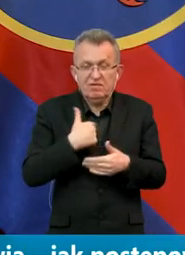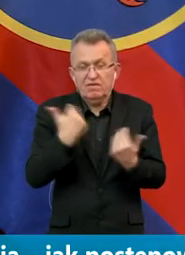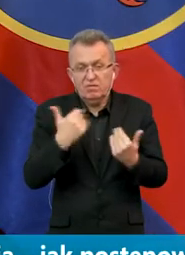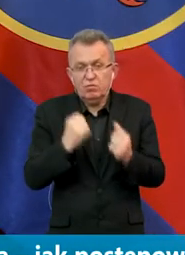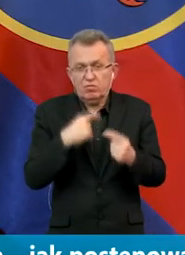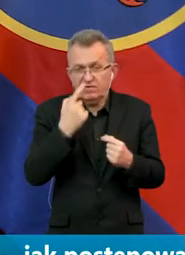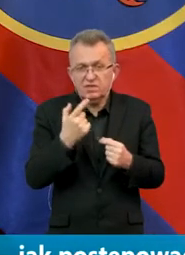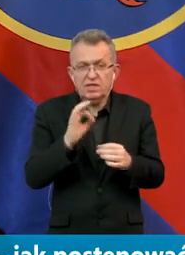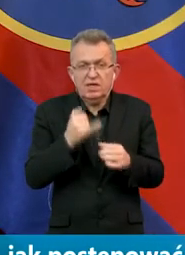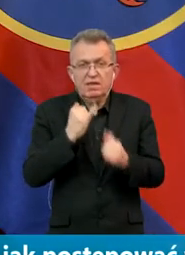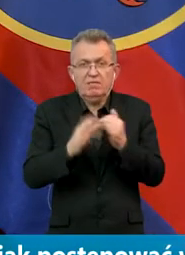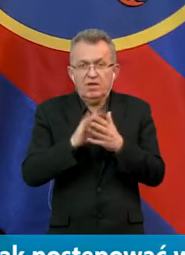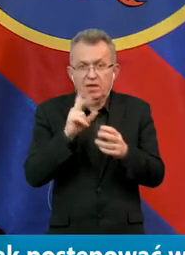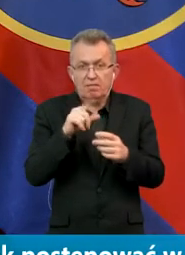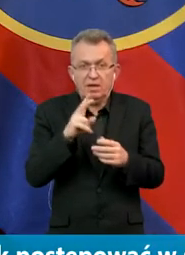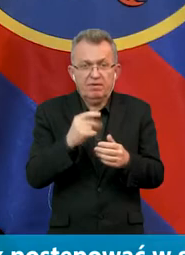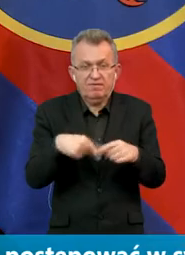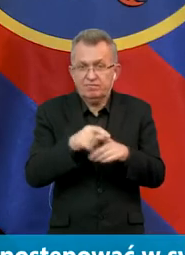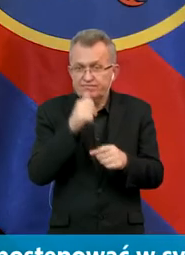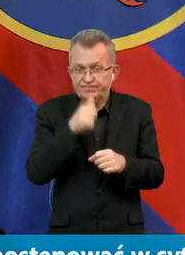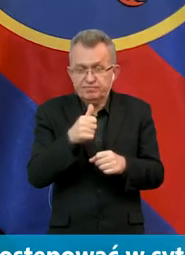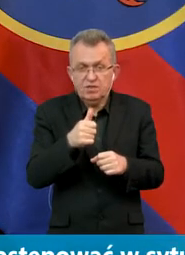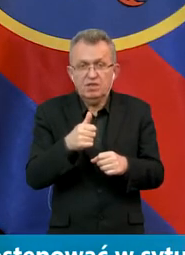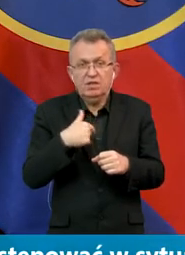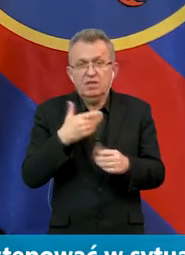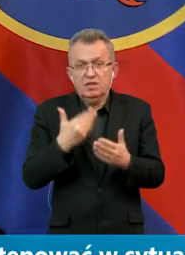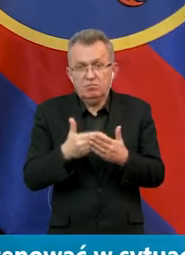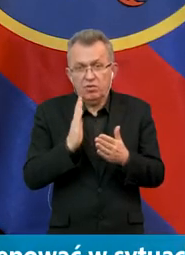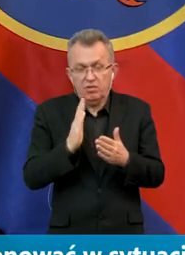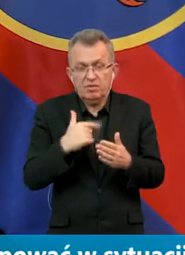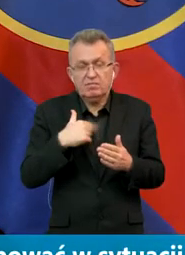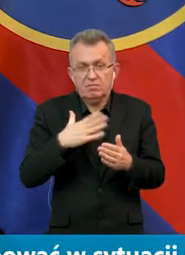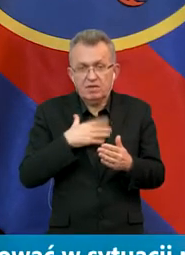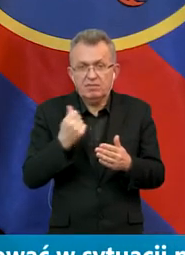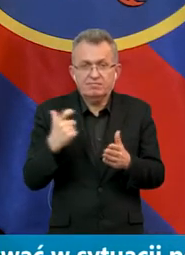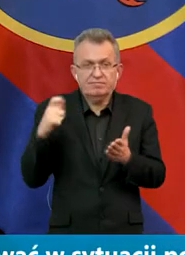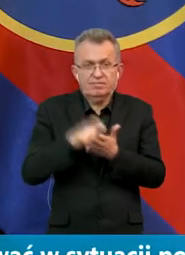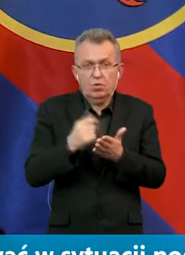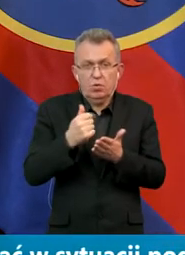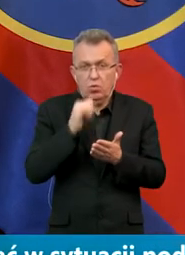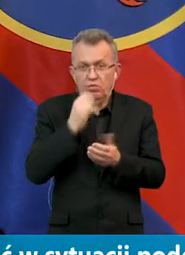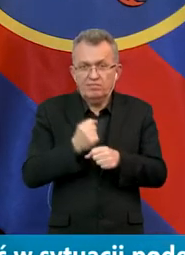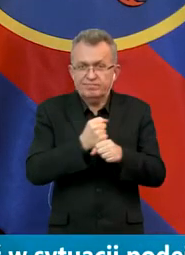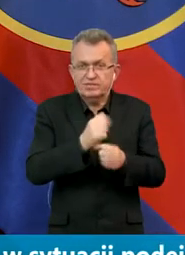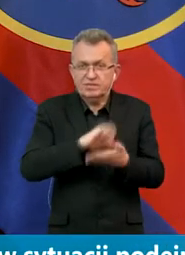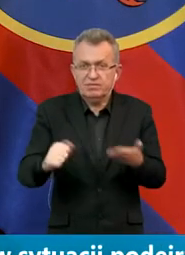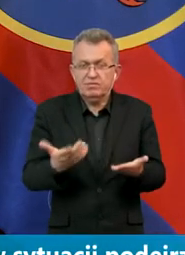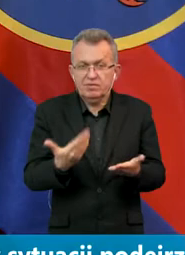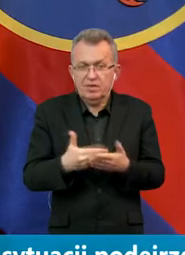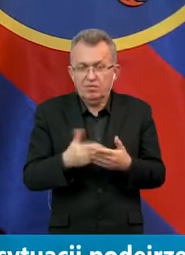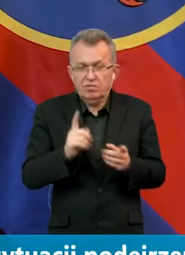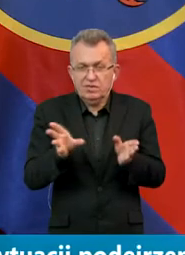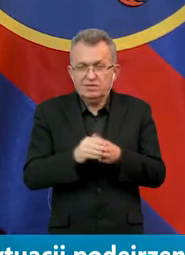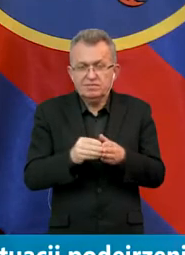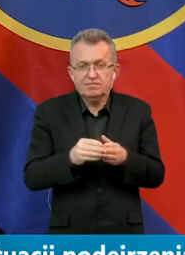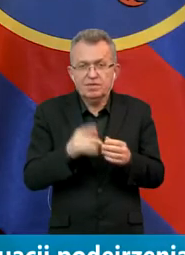pewno, jeżeli PKP nie zrealizuje swojej części kontraktu, wówczas my też stracimy dotację unijną i to będzie też poważne wyzwanie dla budżetu miasta Szczecina,